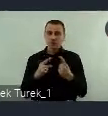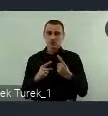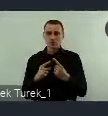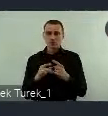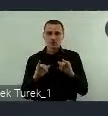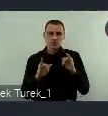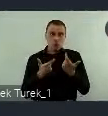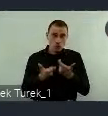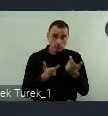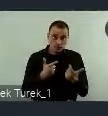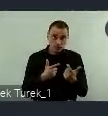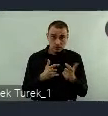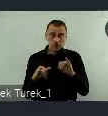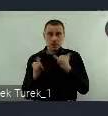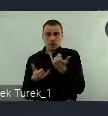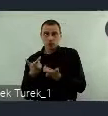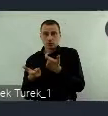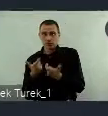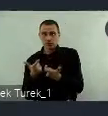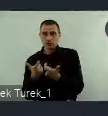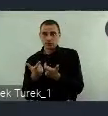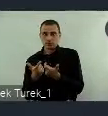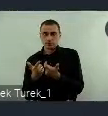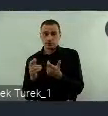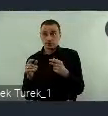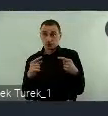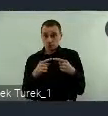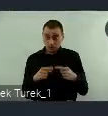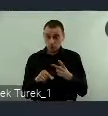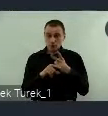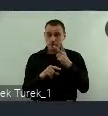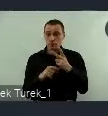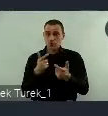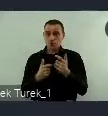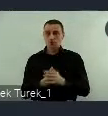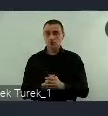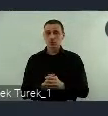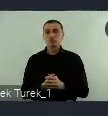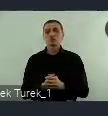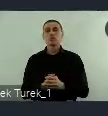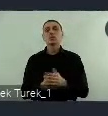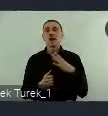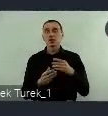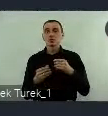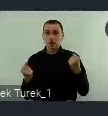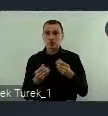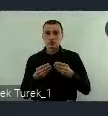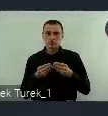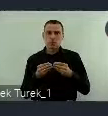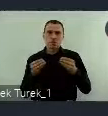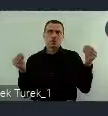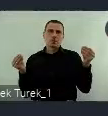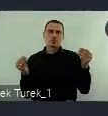jaka dostępność ma zastosowanie w danym przypadku zawsze można zrobić jakieś minimum zawsze można to rozszerzać o jakieś działania super